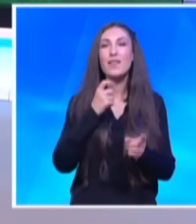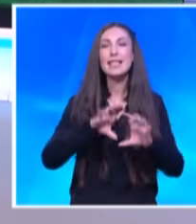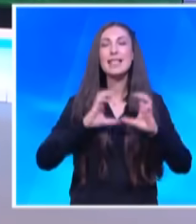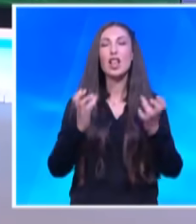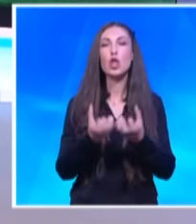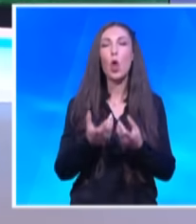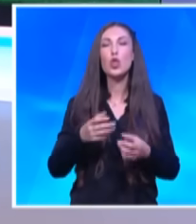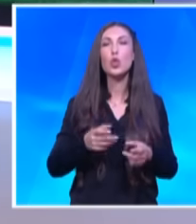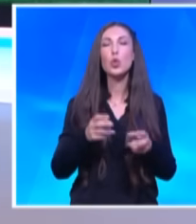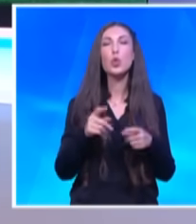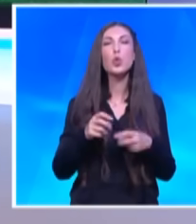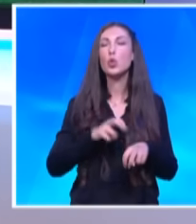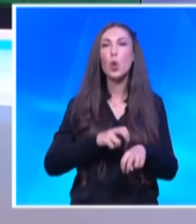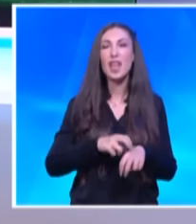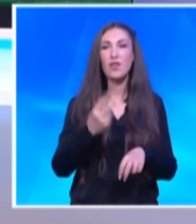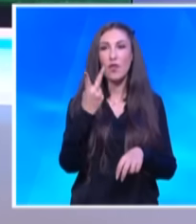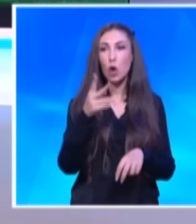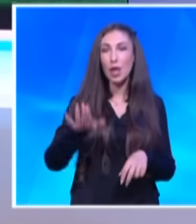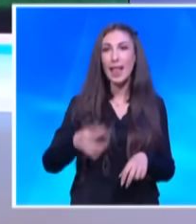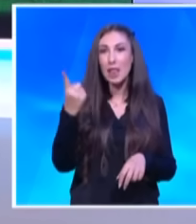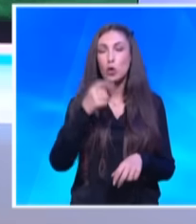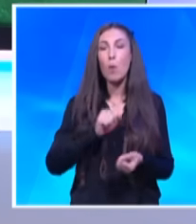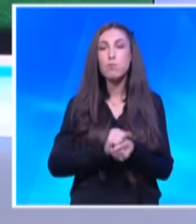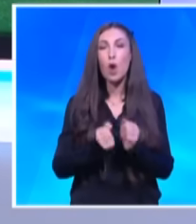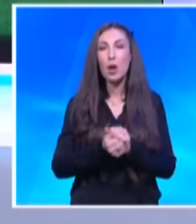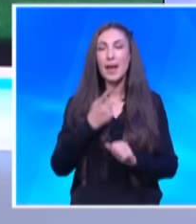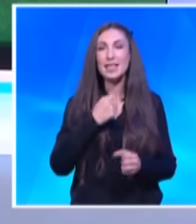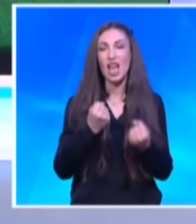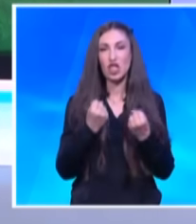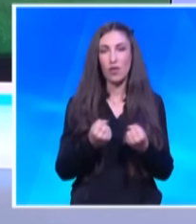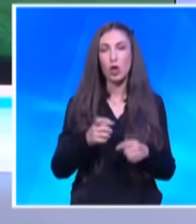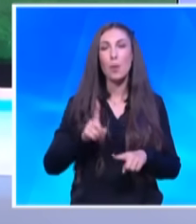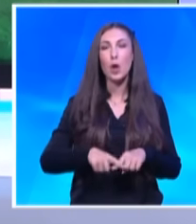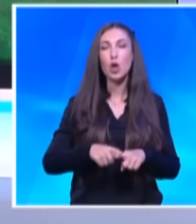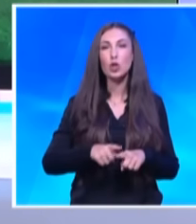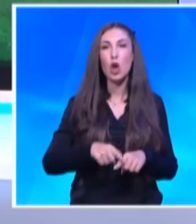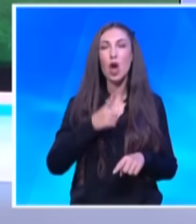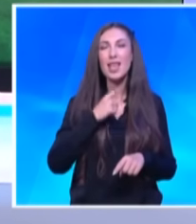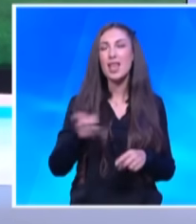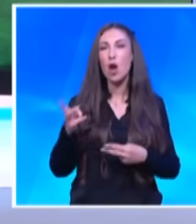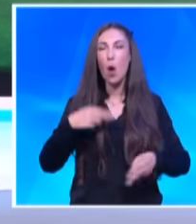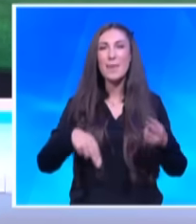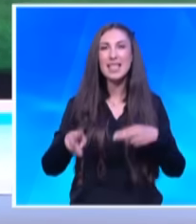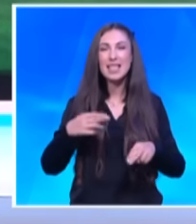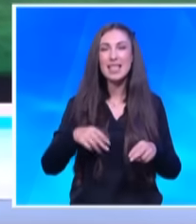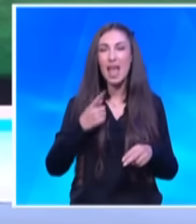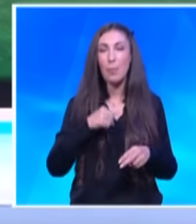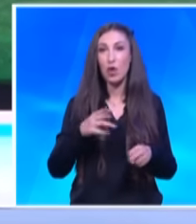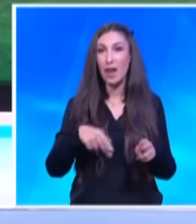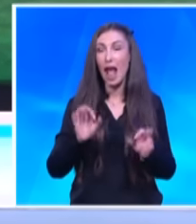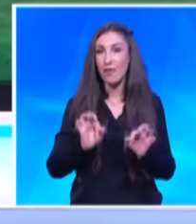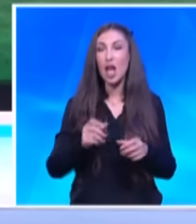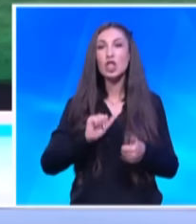Дунав, като второ дете се бори за живота си в болница. Прокуратурата и Междуведомствена комисия проверяват дали